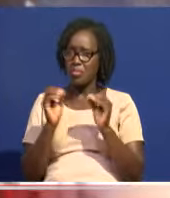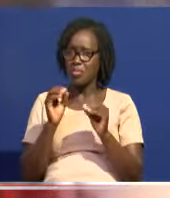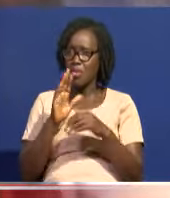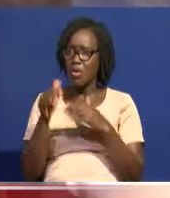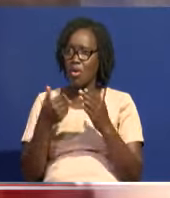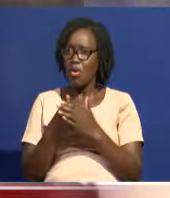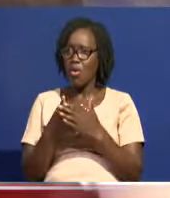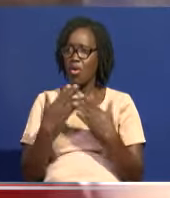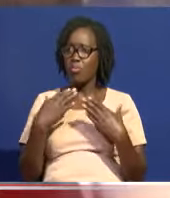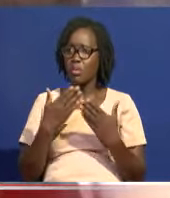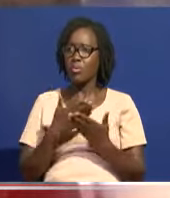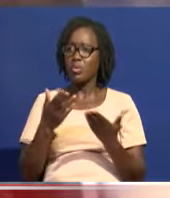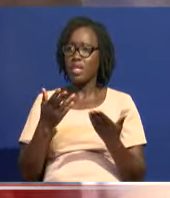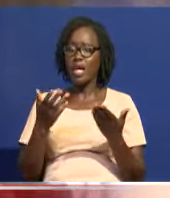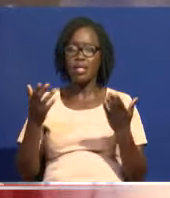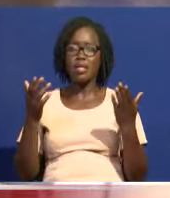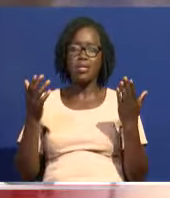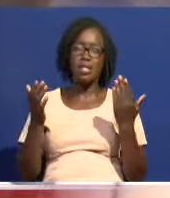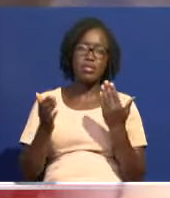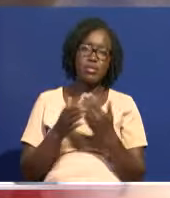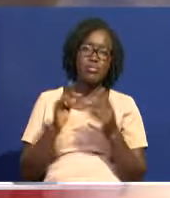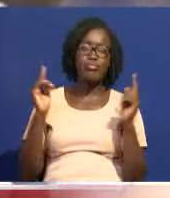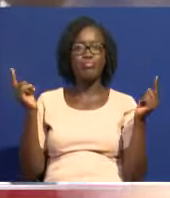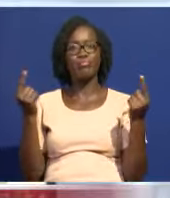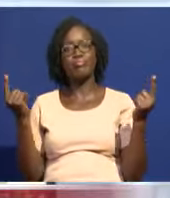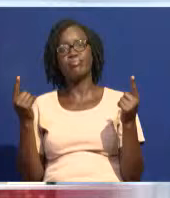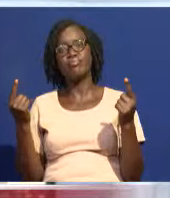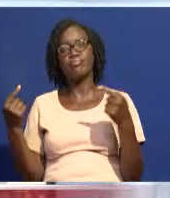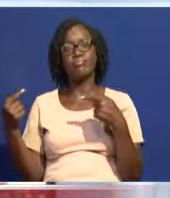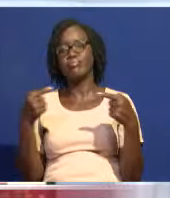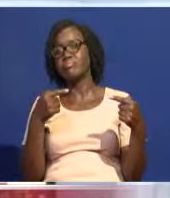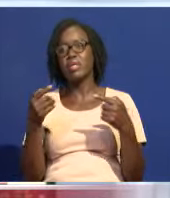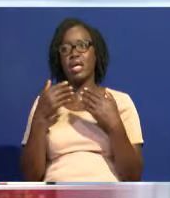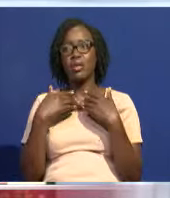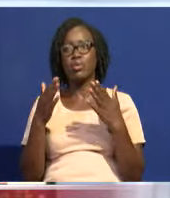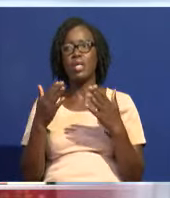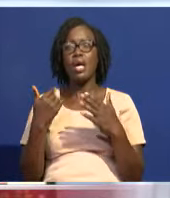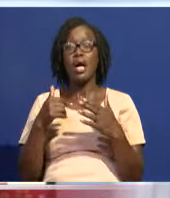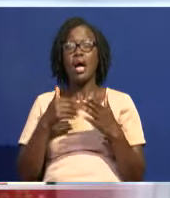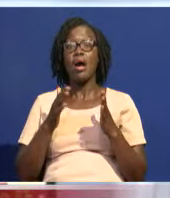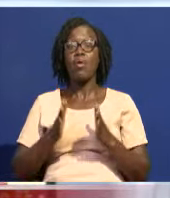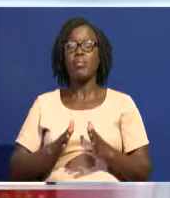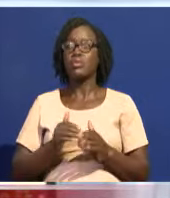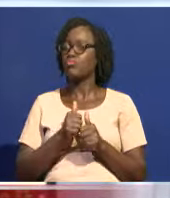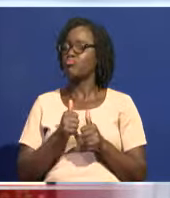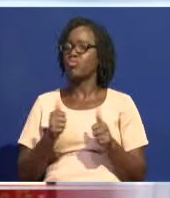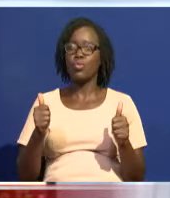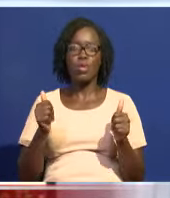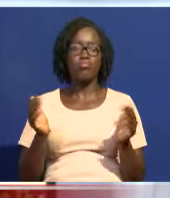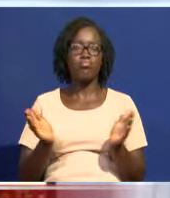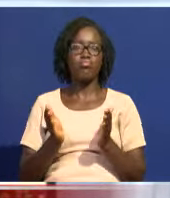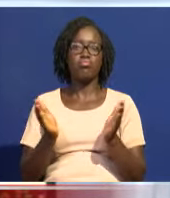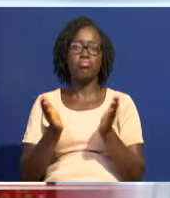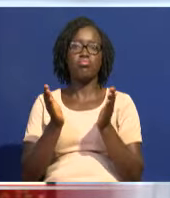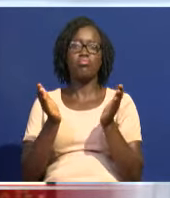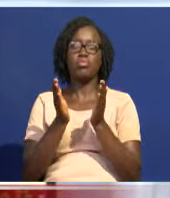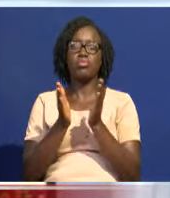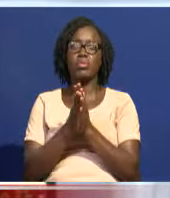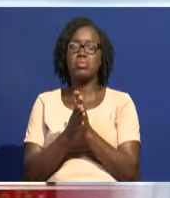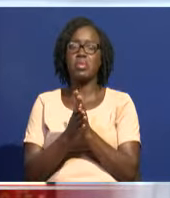anawawa, labda alikuwa anachunga tu ng'ombe yao. Hakuna fujo. Tunaona mgonjwa wetu anaendelea vizuri. Ako out of